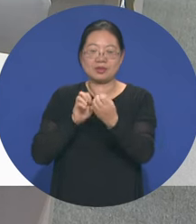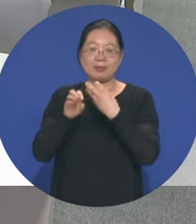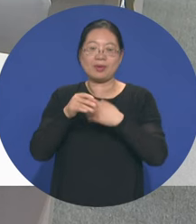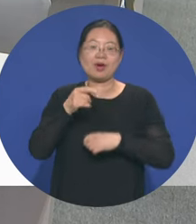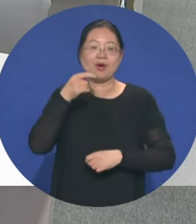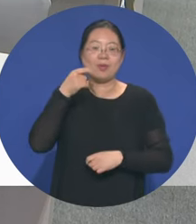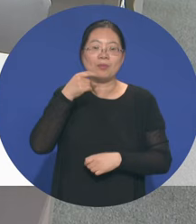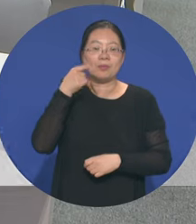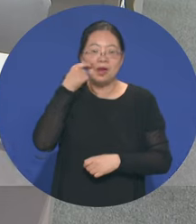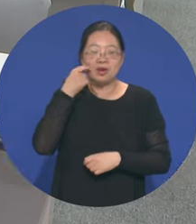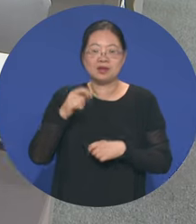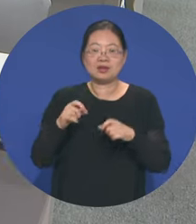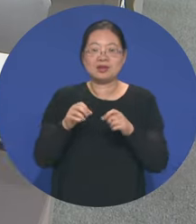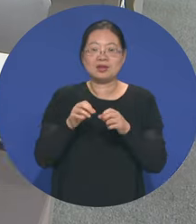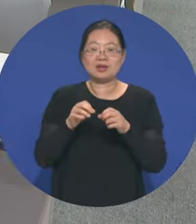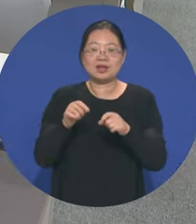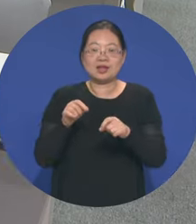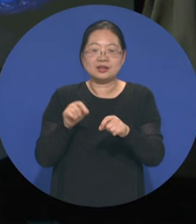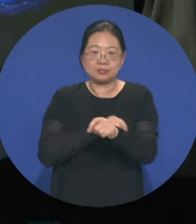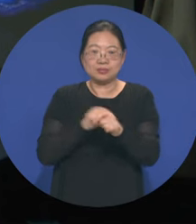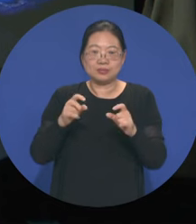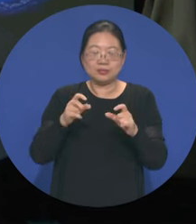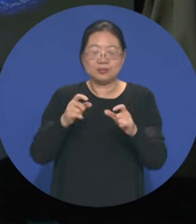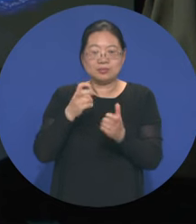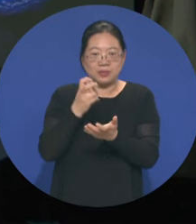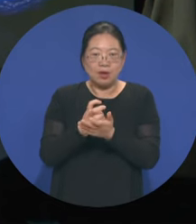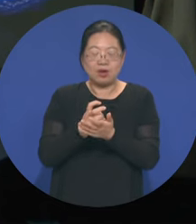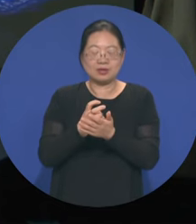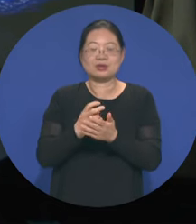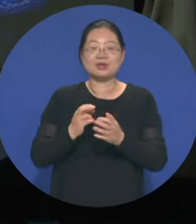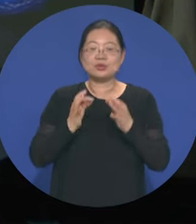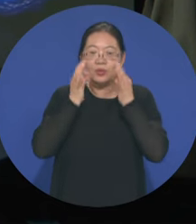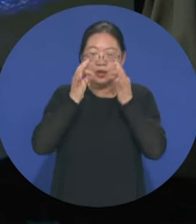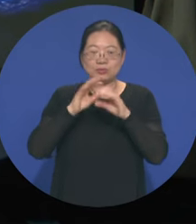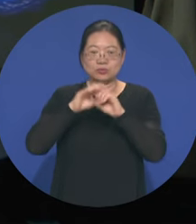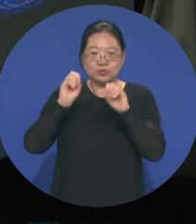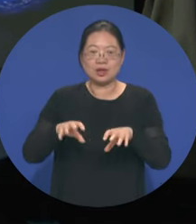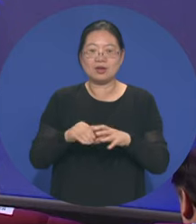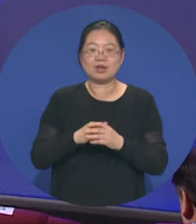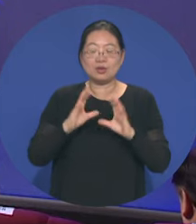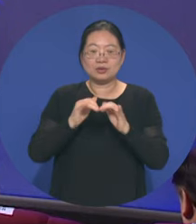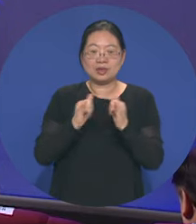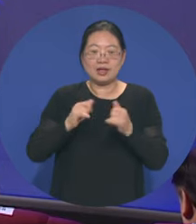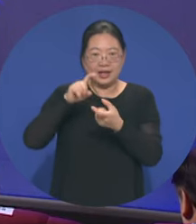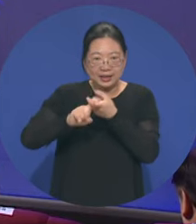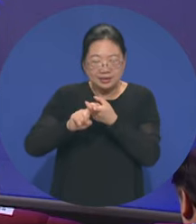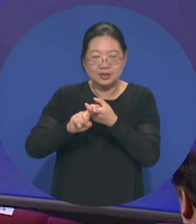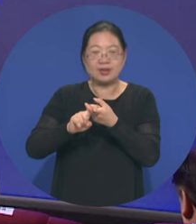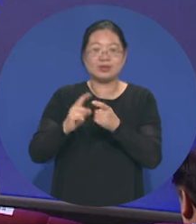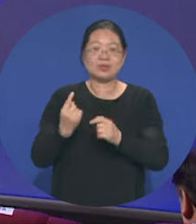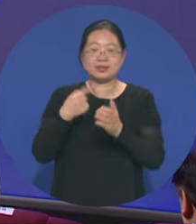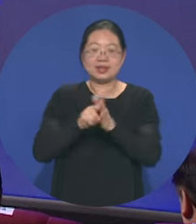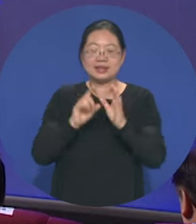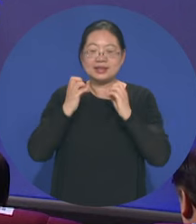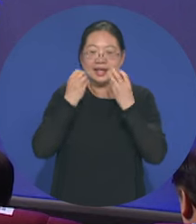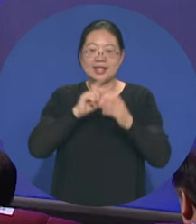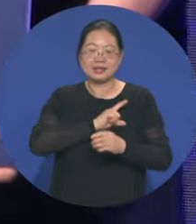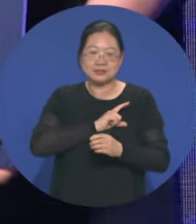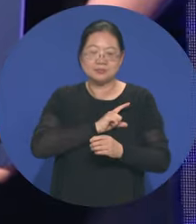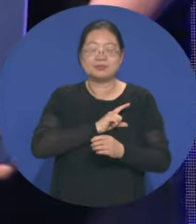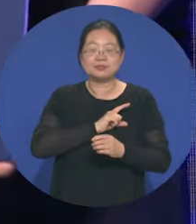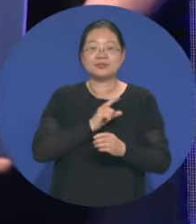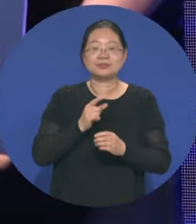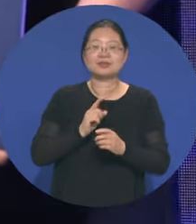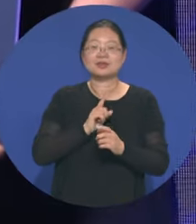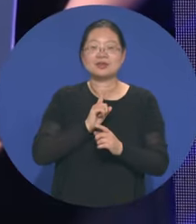그간의 특별법 제정 노력이 무산된 겁니다. 또 국민적 관심을 높이기 위한 새 이름 공모를 추진했지만 이후 도민들의